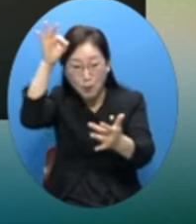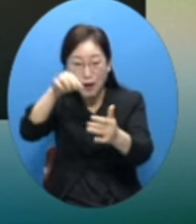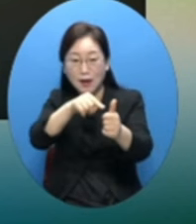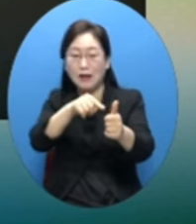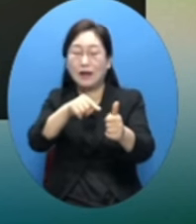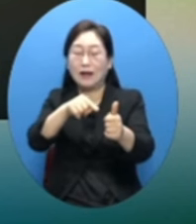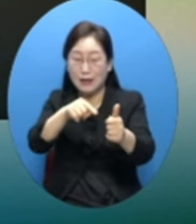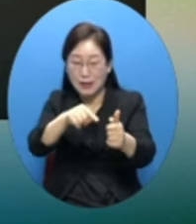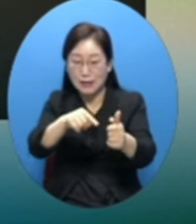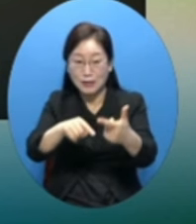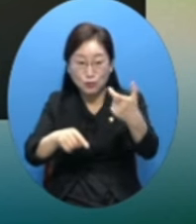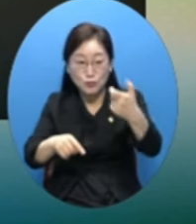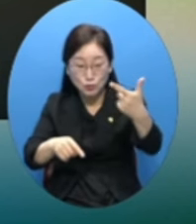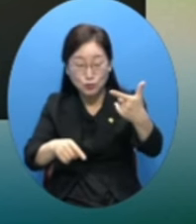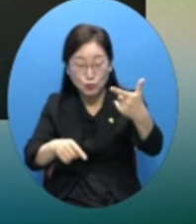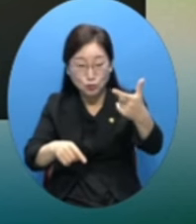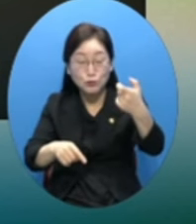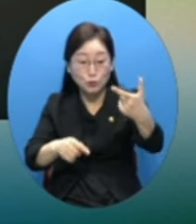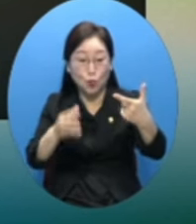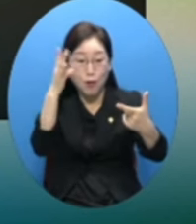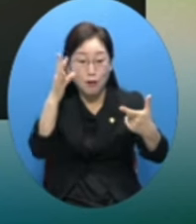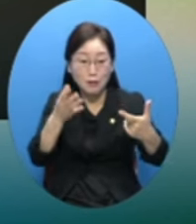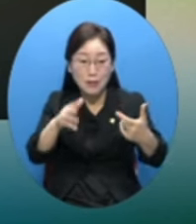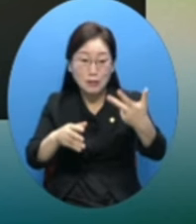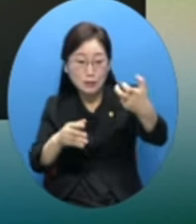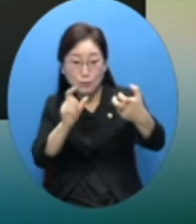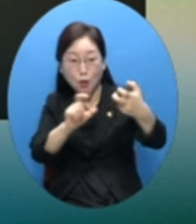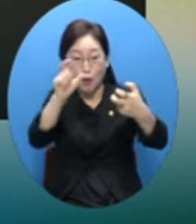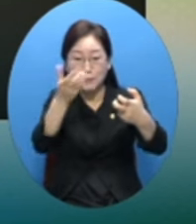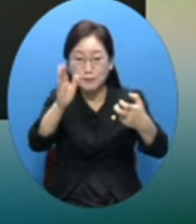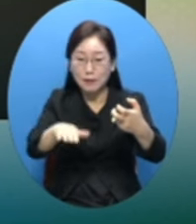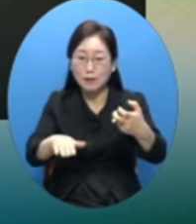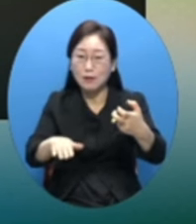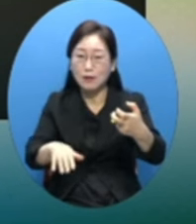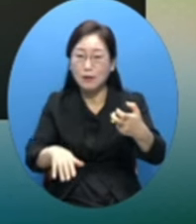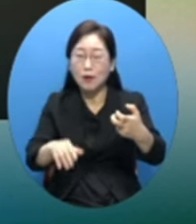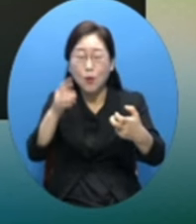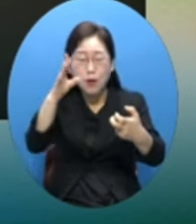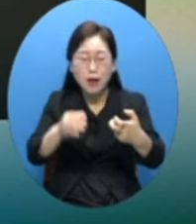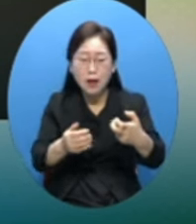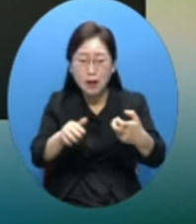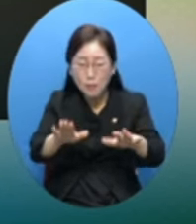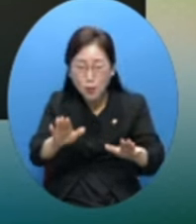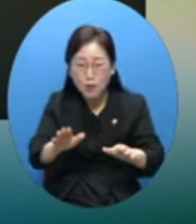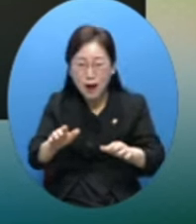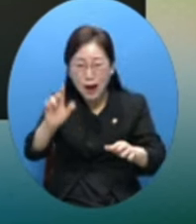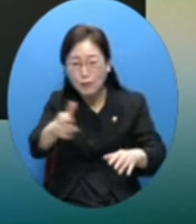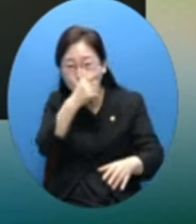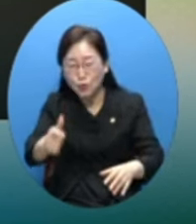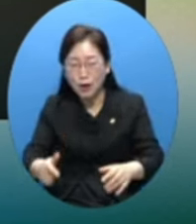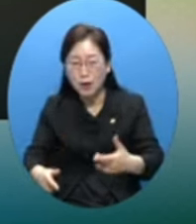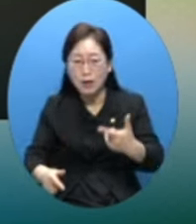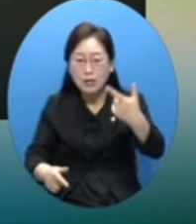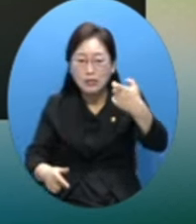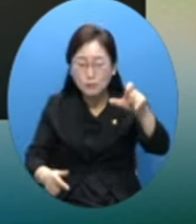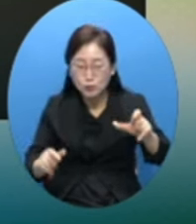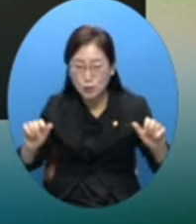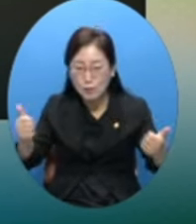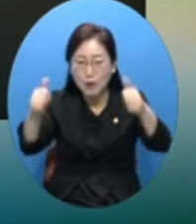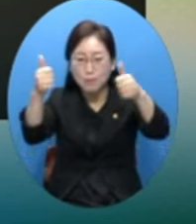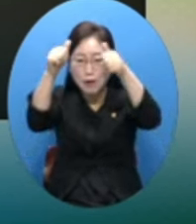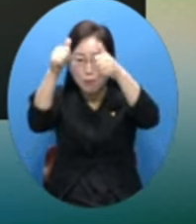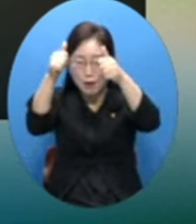66kg에서 73kg 체급도 올렸는데 이미 그날 16강전, 8강전, 폐와 부활전에서 3경기를